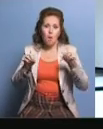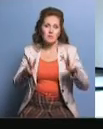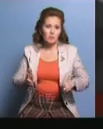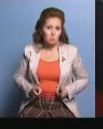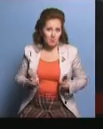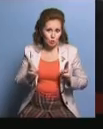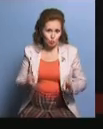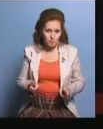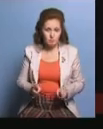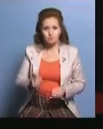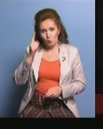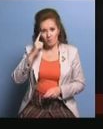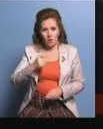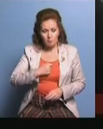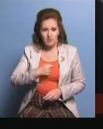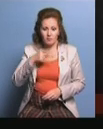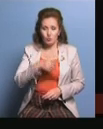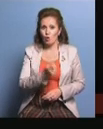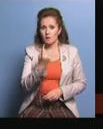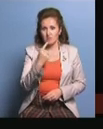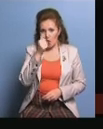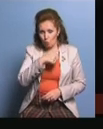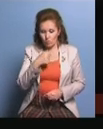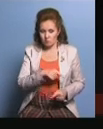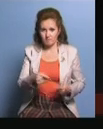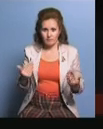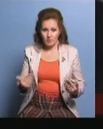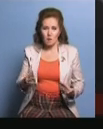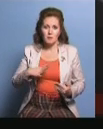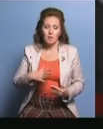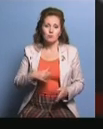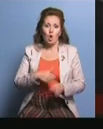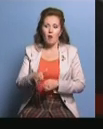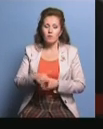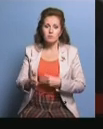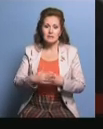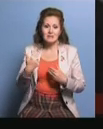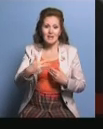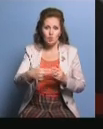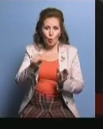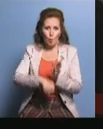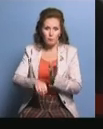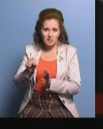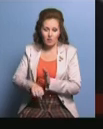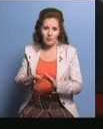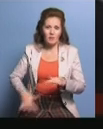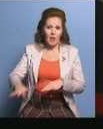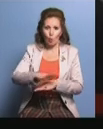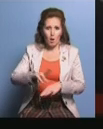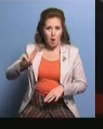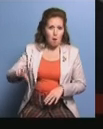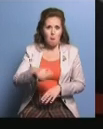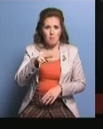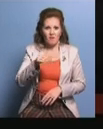По данным следствия, с 2011 года по настоящее время им было совершено свыше 30 убийств на территории Приволжского округа, в том числе